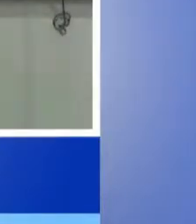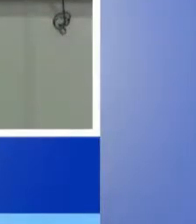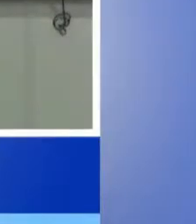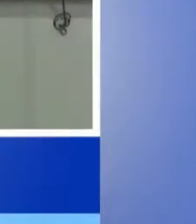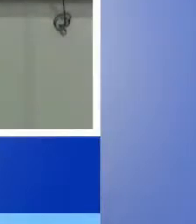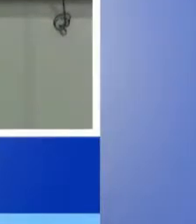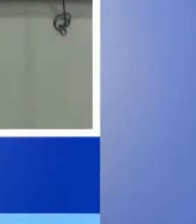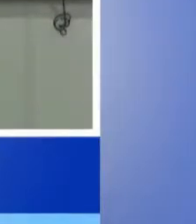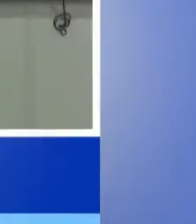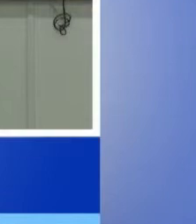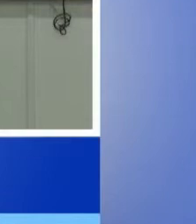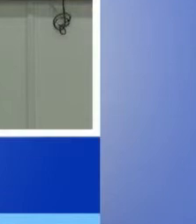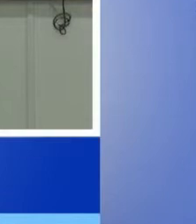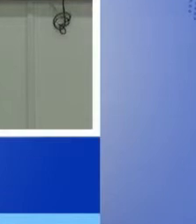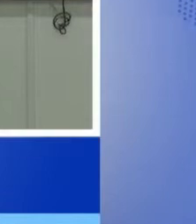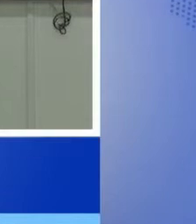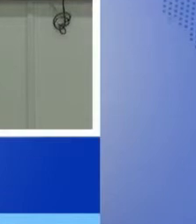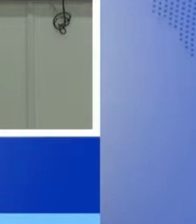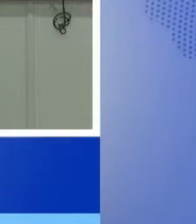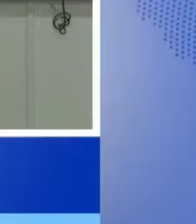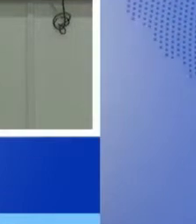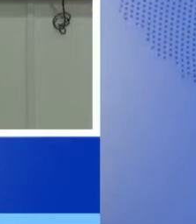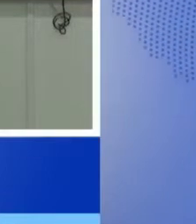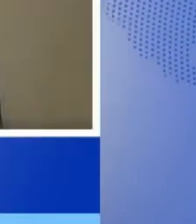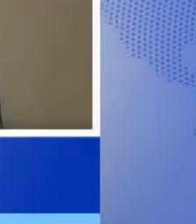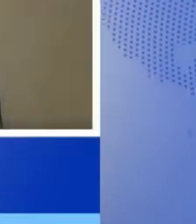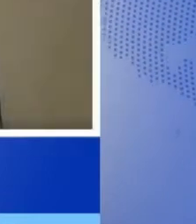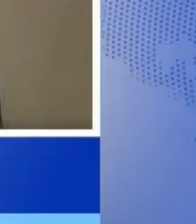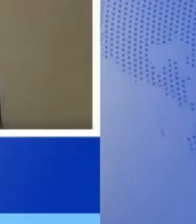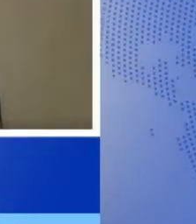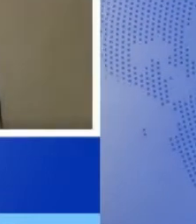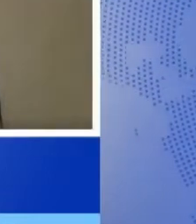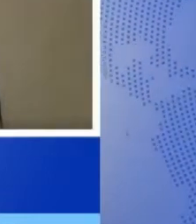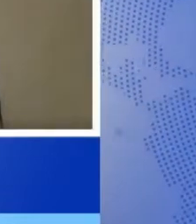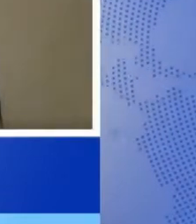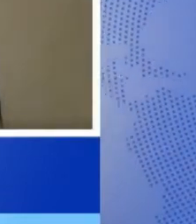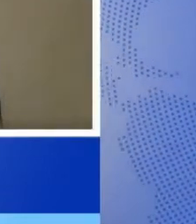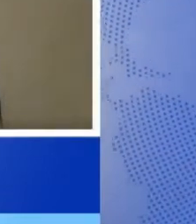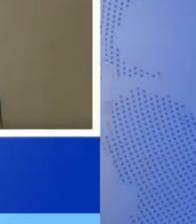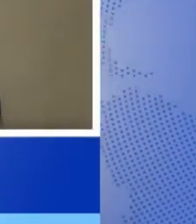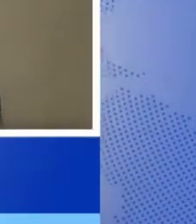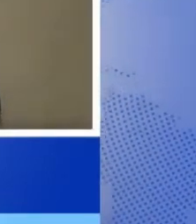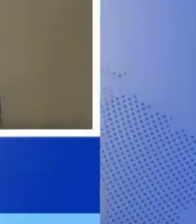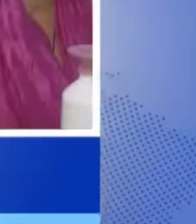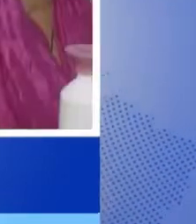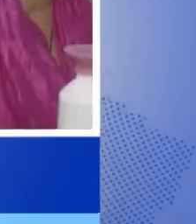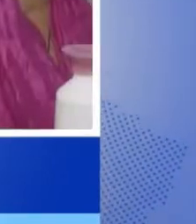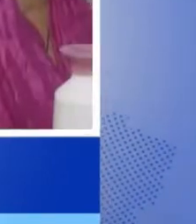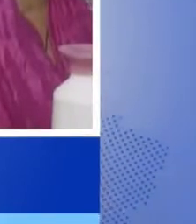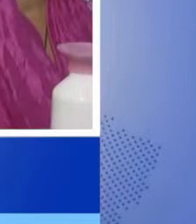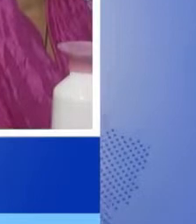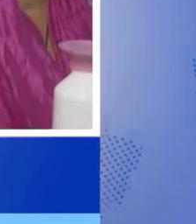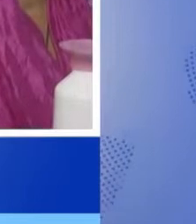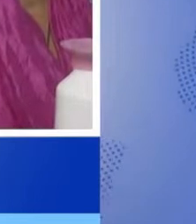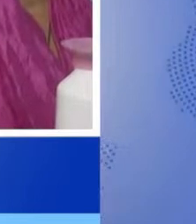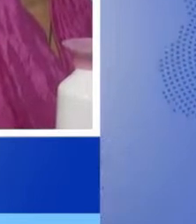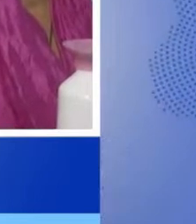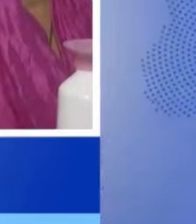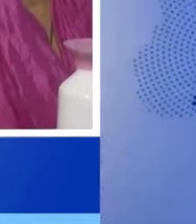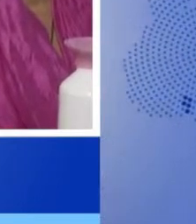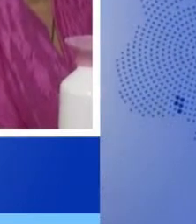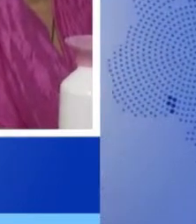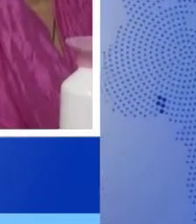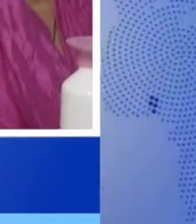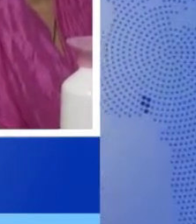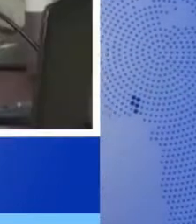La recherche au service de la production écologique, un consortium d'institutions de recherche internationales, sous-régionales et nationales, se penche